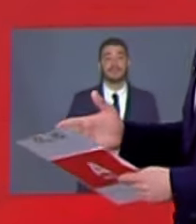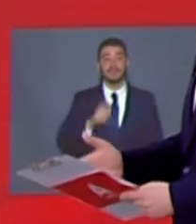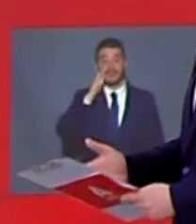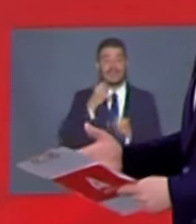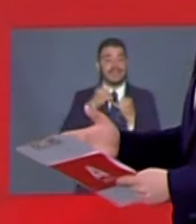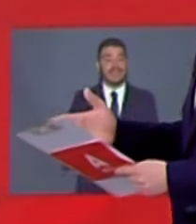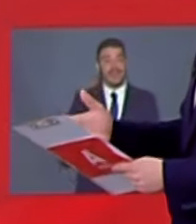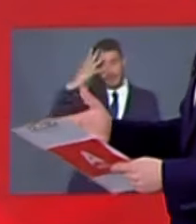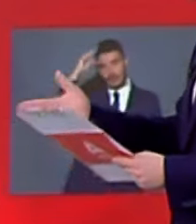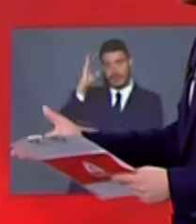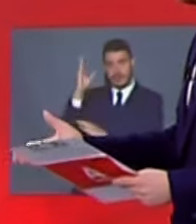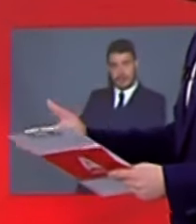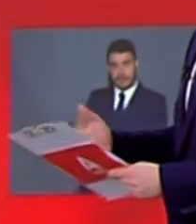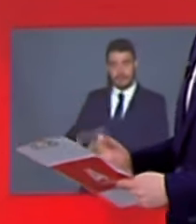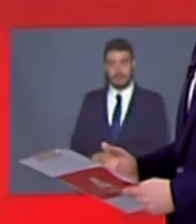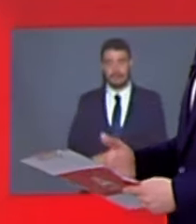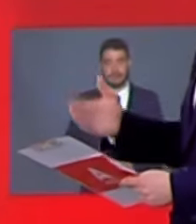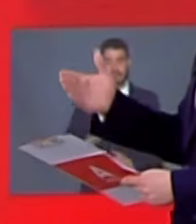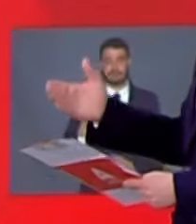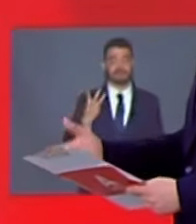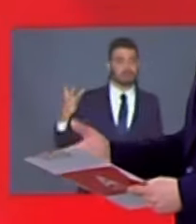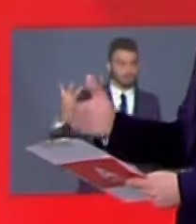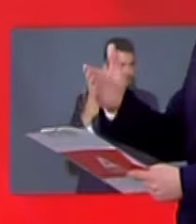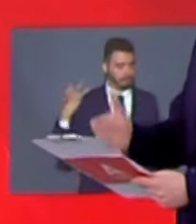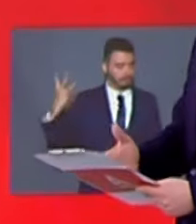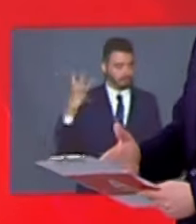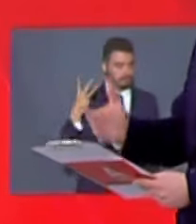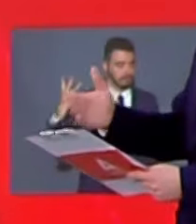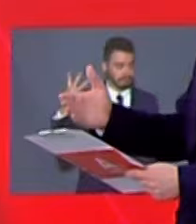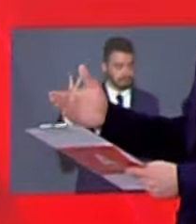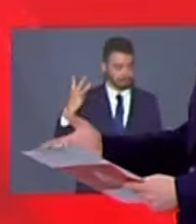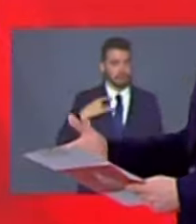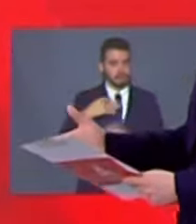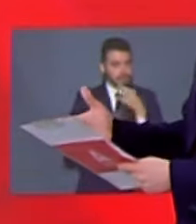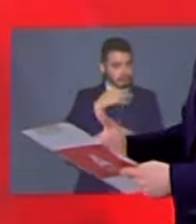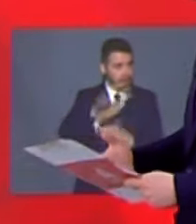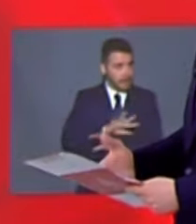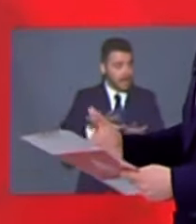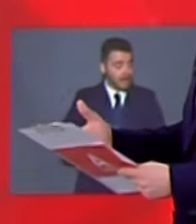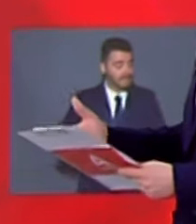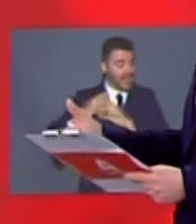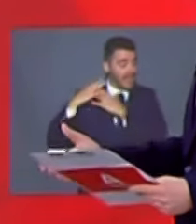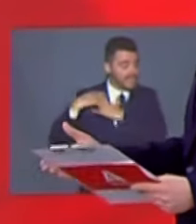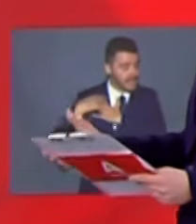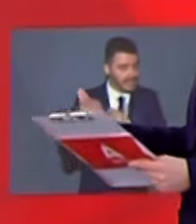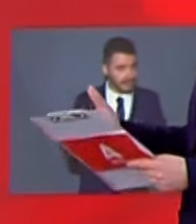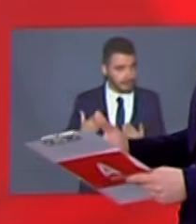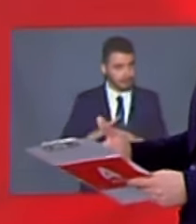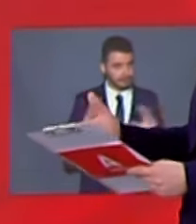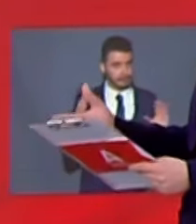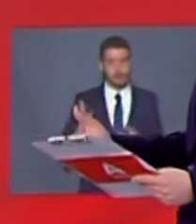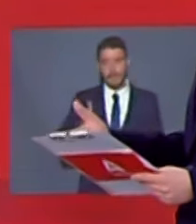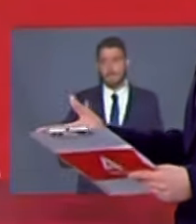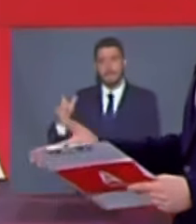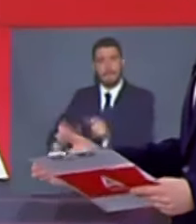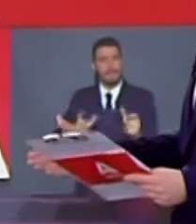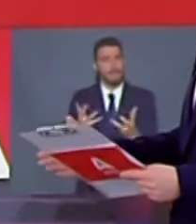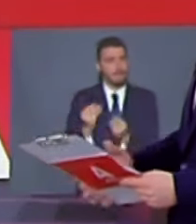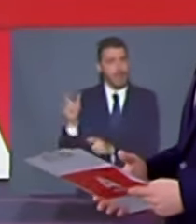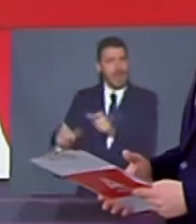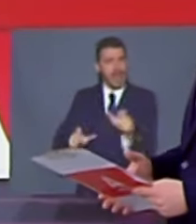Πέρασε ουσιαστικά στο παραένα η πρόταση των Σοκράτη Φάμελου, Νίκου Παπά και Γιώργου Τσίπρα, και εν τέλει δεν υπάρχουν νέες